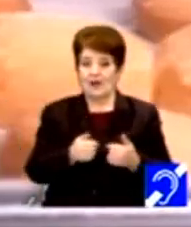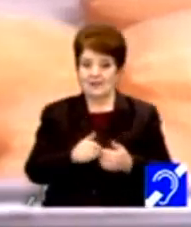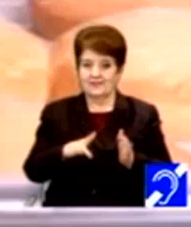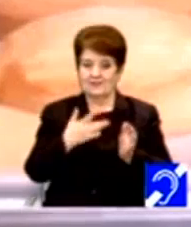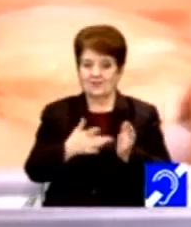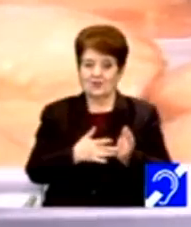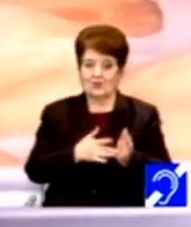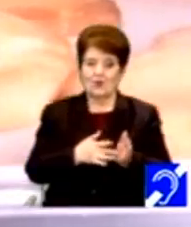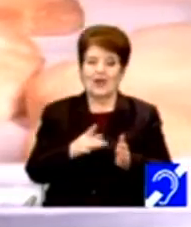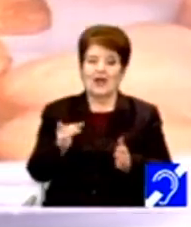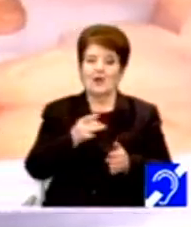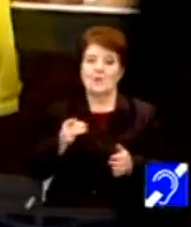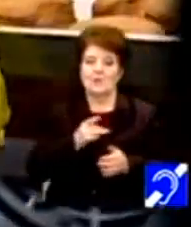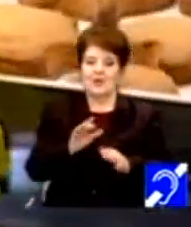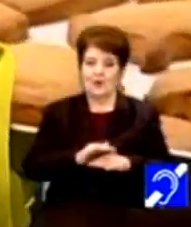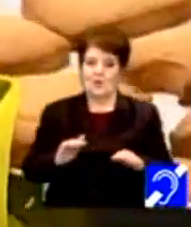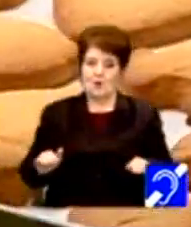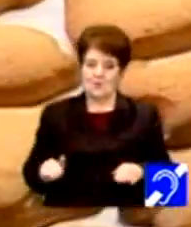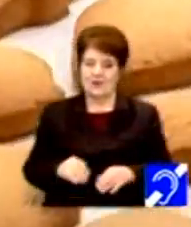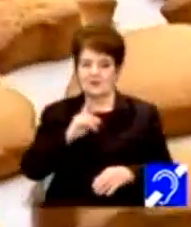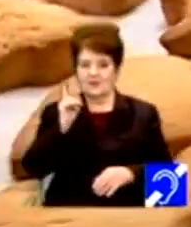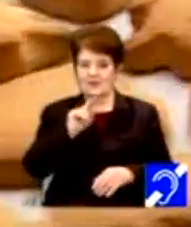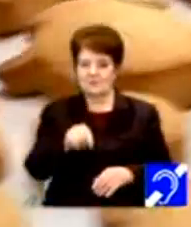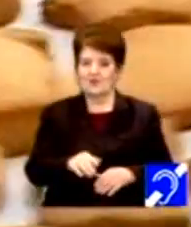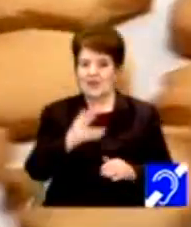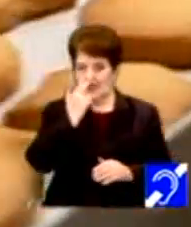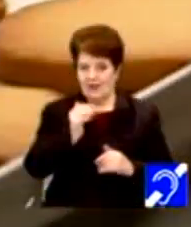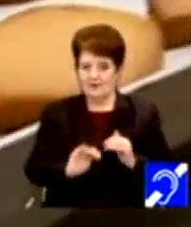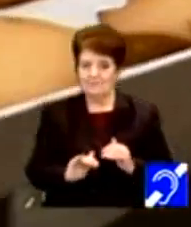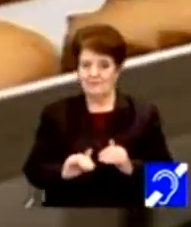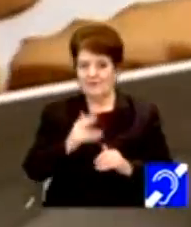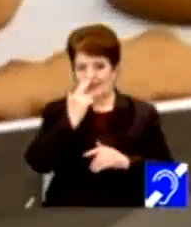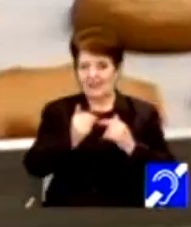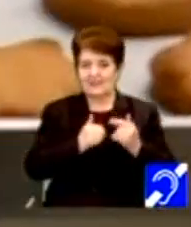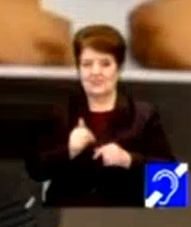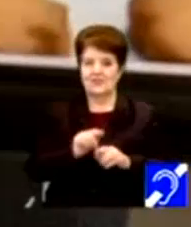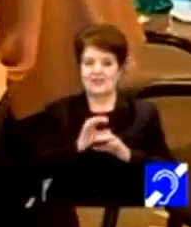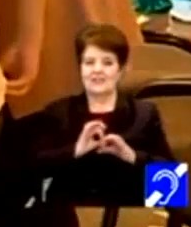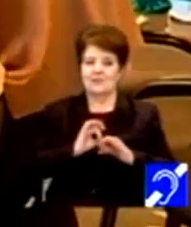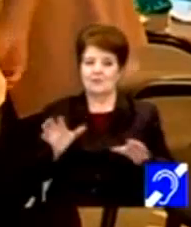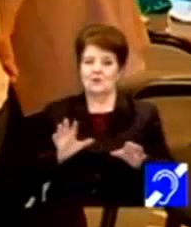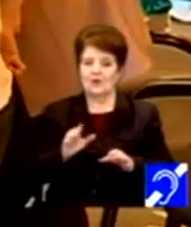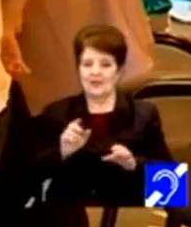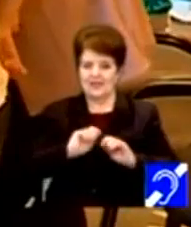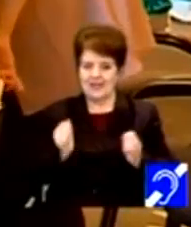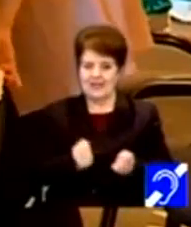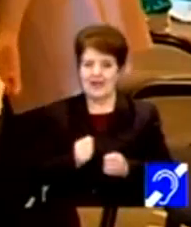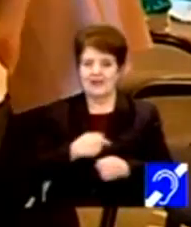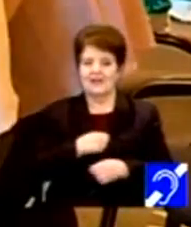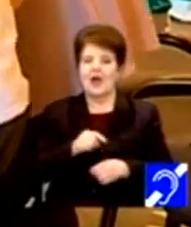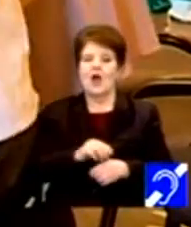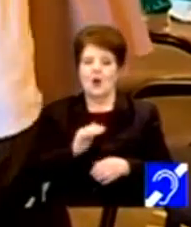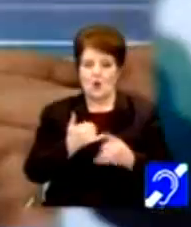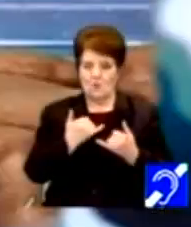Centrul Republican pentru Copii și Tineret Artico, cei mici deprind tradițiile frumoase ale sărbătorilor de iarnă și învață că bunătatea